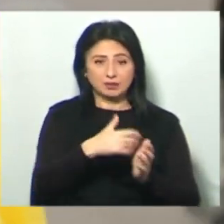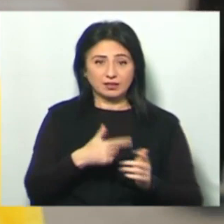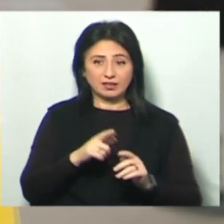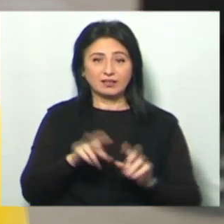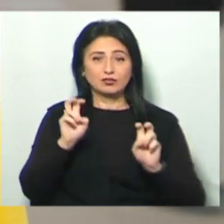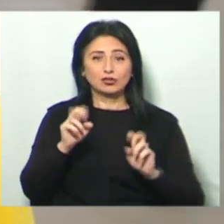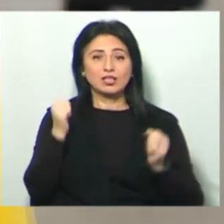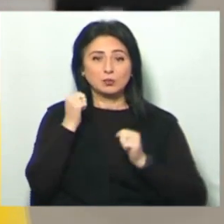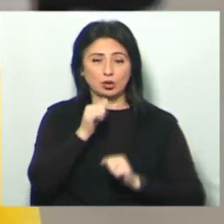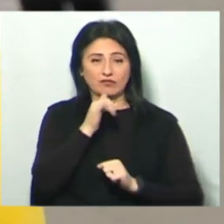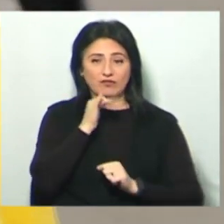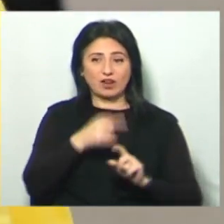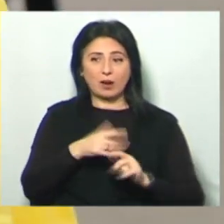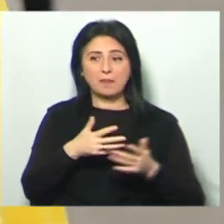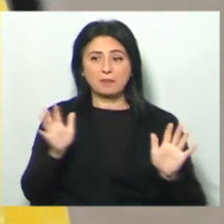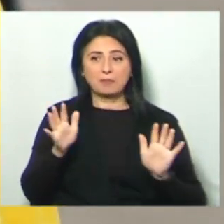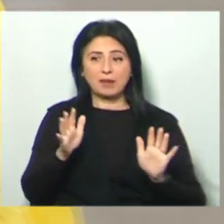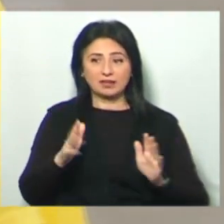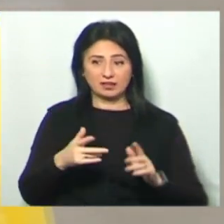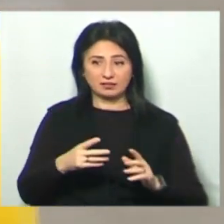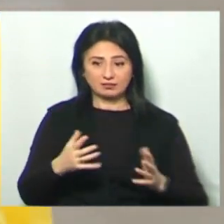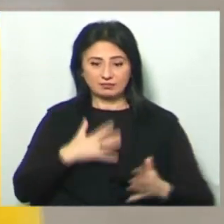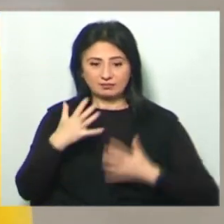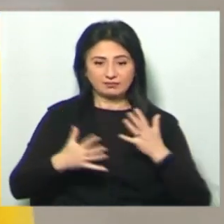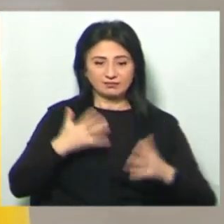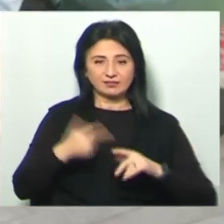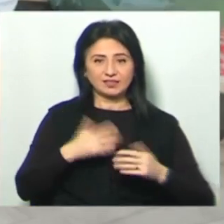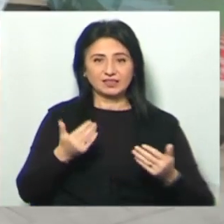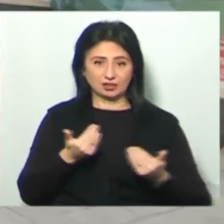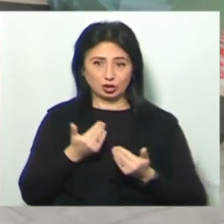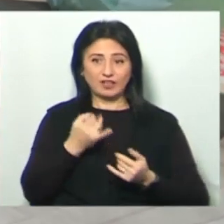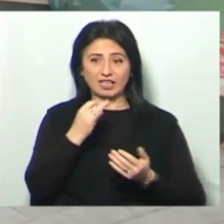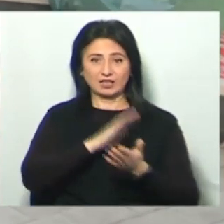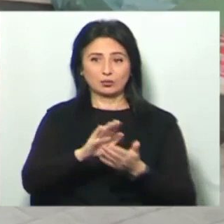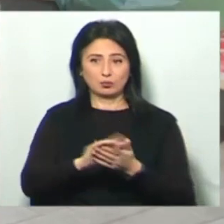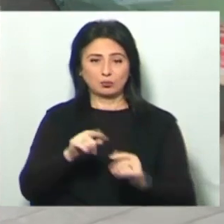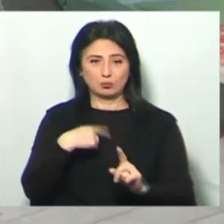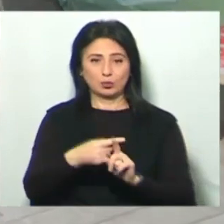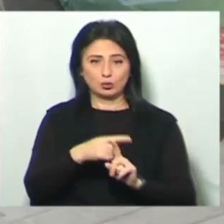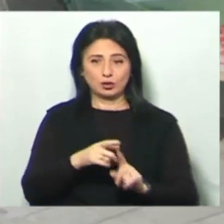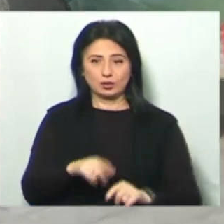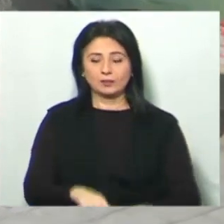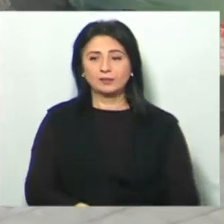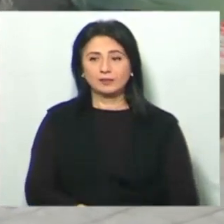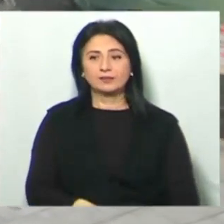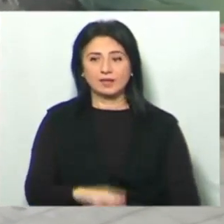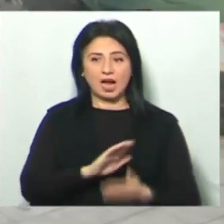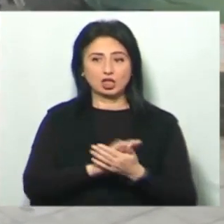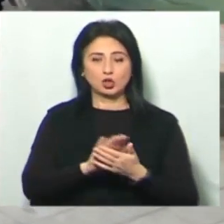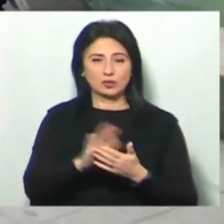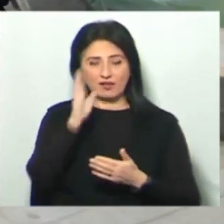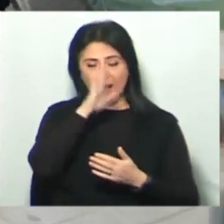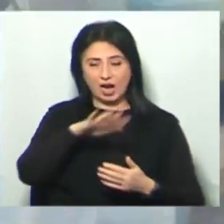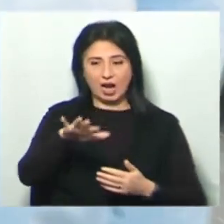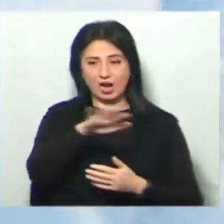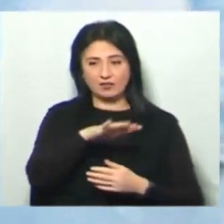და ამ პროცესში უფრო მეტ კალორიას წვავ, ჯანსაღი ცხოვრების წესაწესებ და კიდე ერთი ბონუსი აქვს, ასუფთავებ